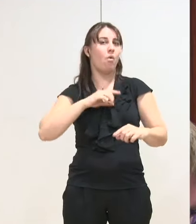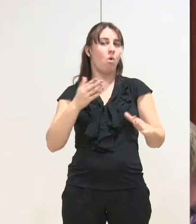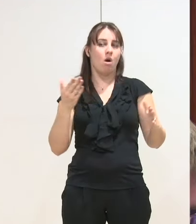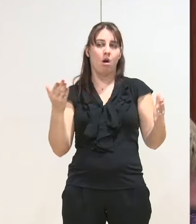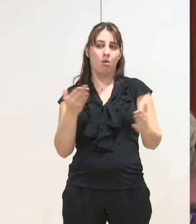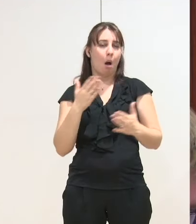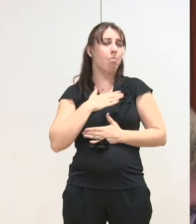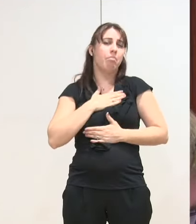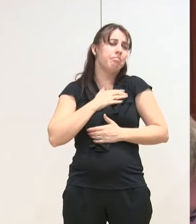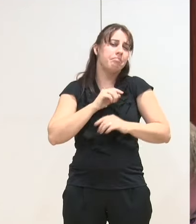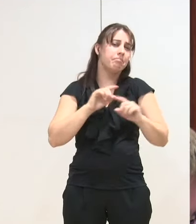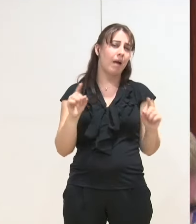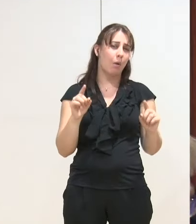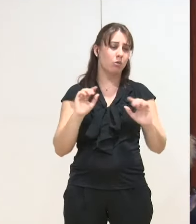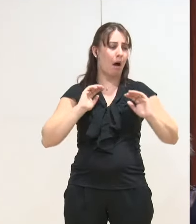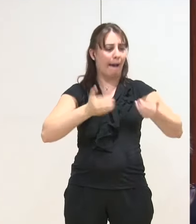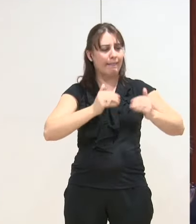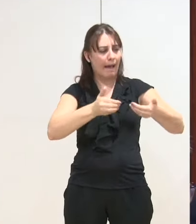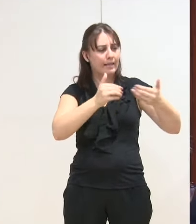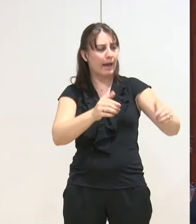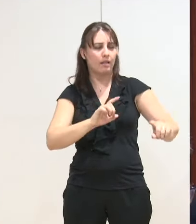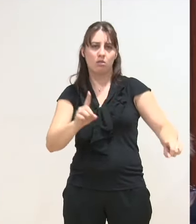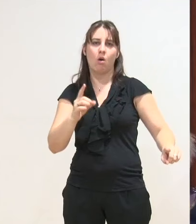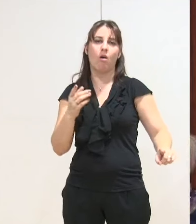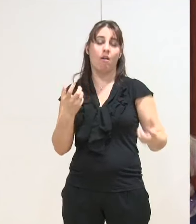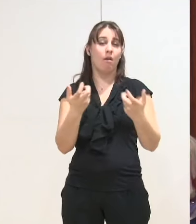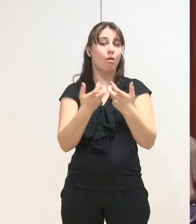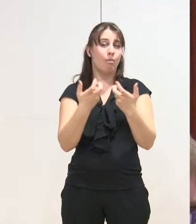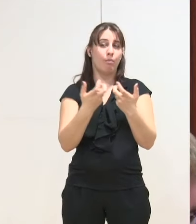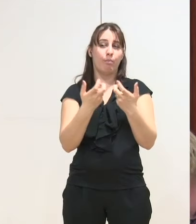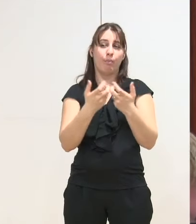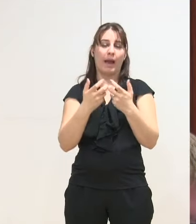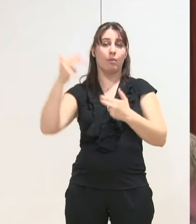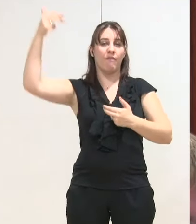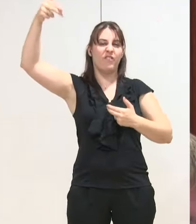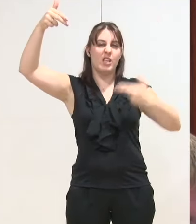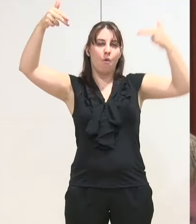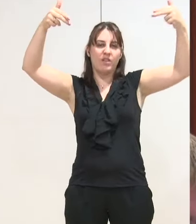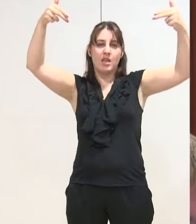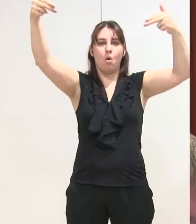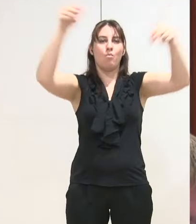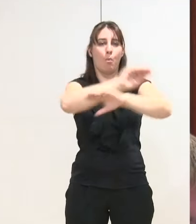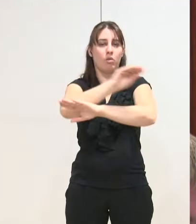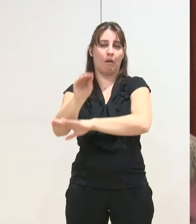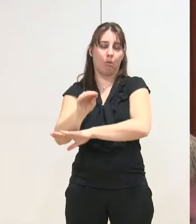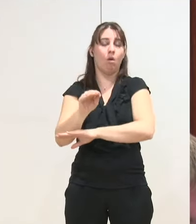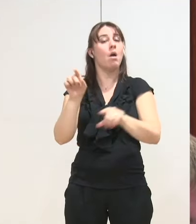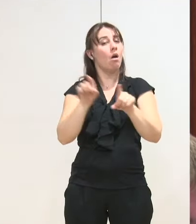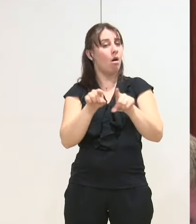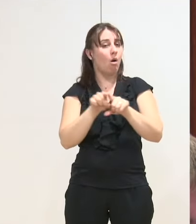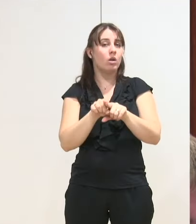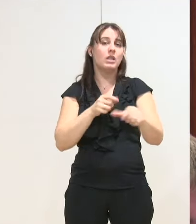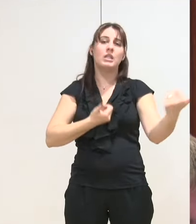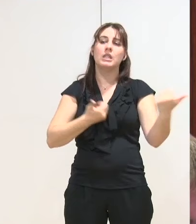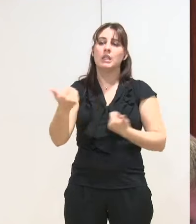l'arrêt de certains dispositifs et en particulier de l'implantation de la vidéoprection mais aussi du développement de